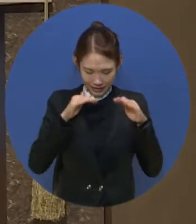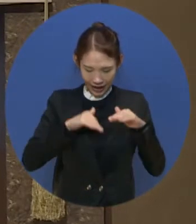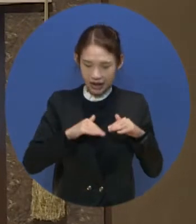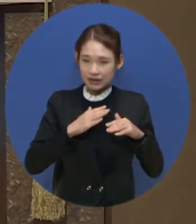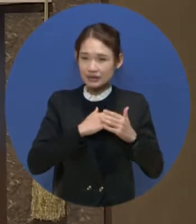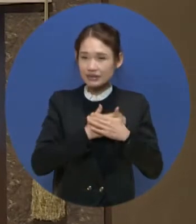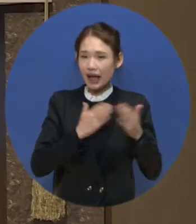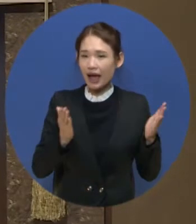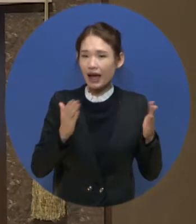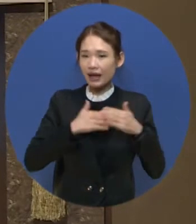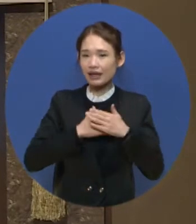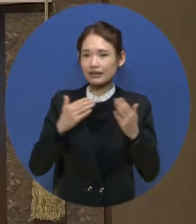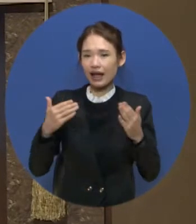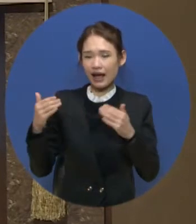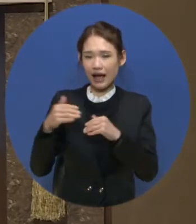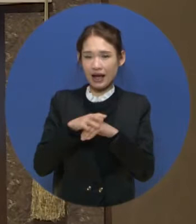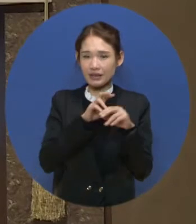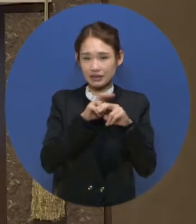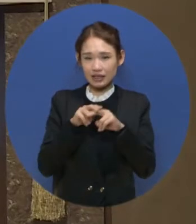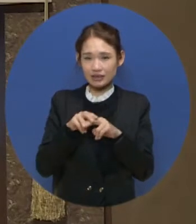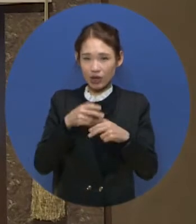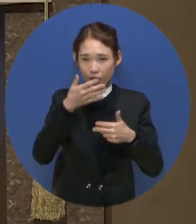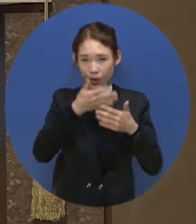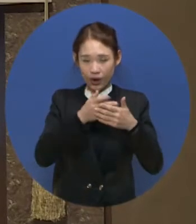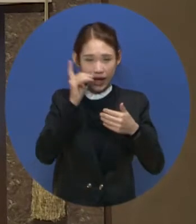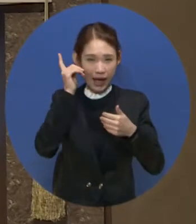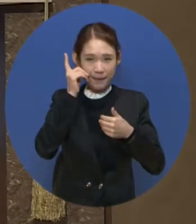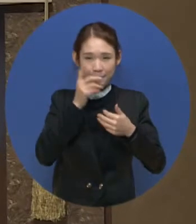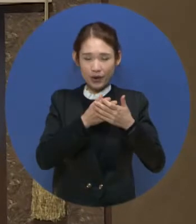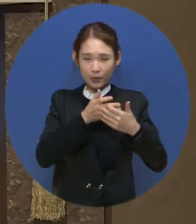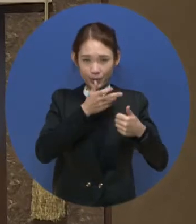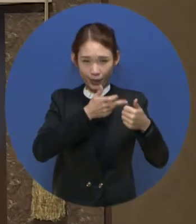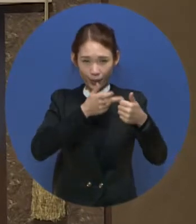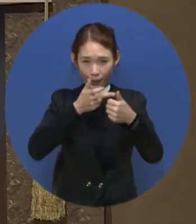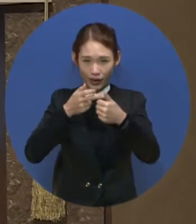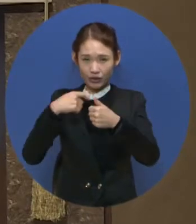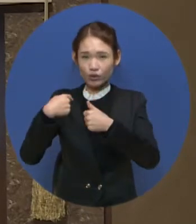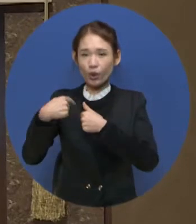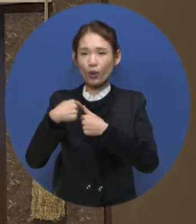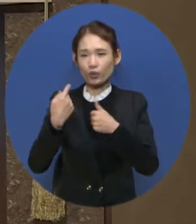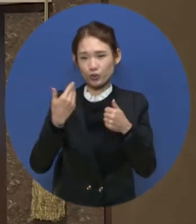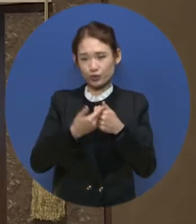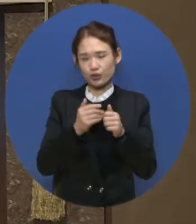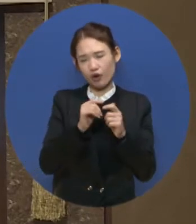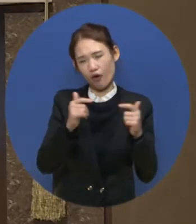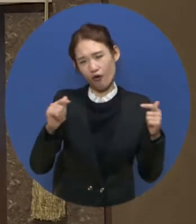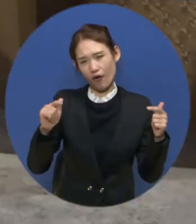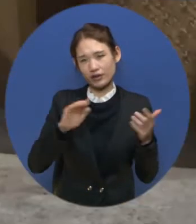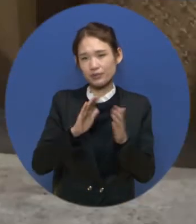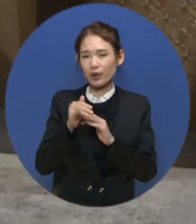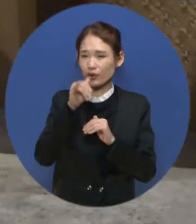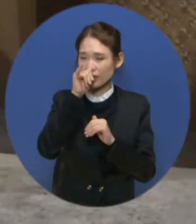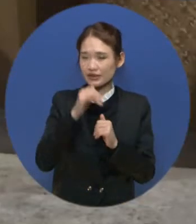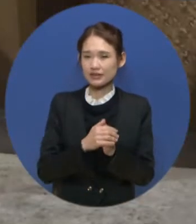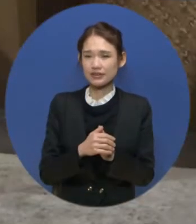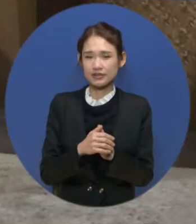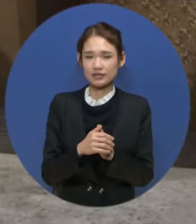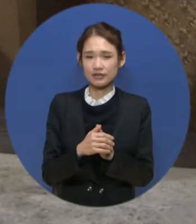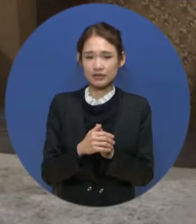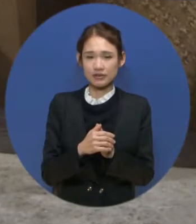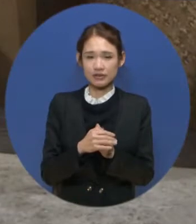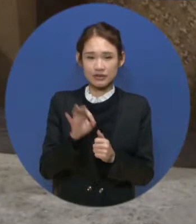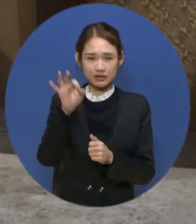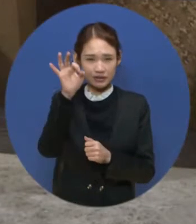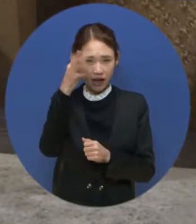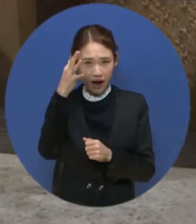통해 가지고 직원 네. 교육도 하고 예, 그렇게 다양한 그런 변화들이 생기고 있습니다. 네, 그러니까 정말 이 첨단